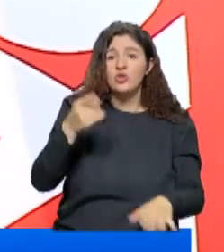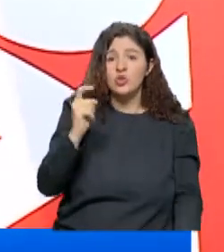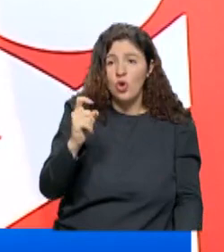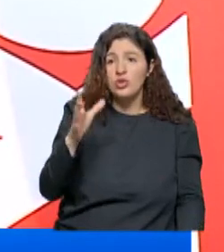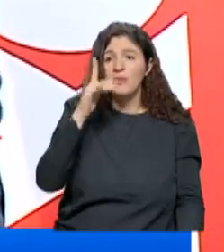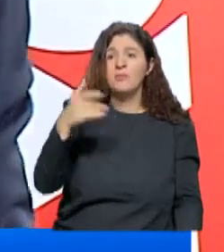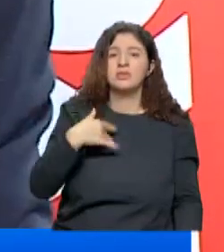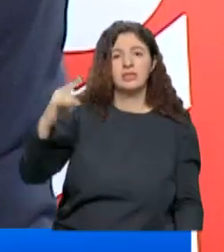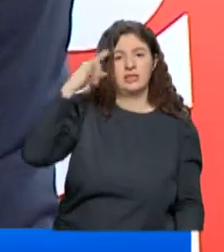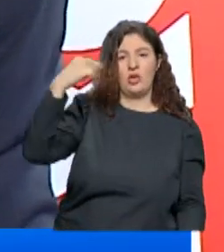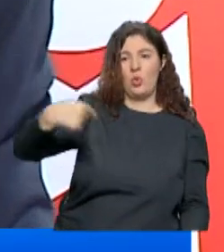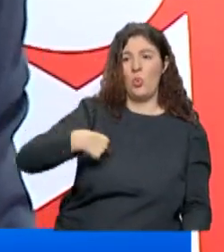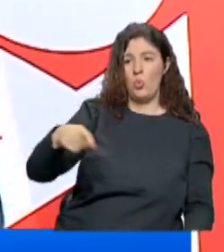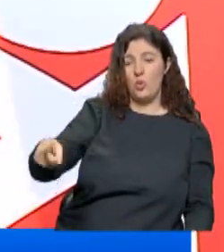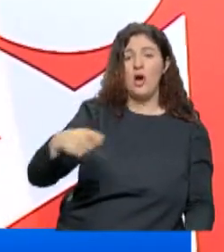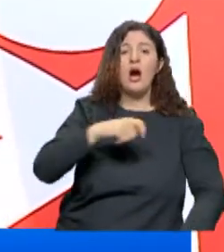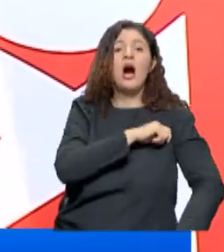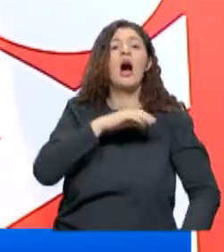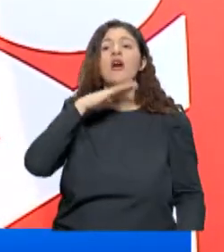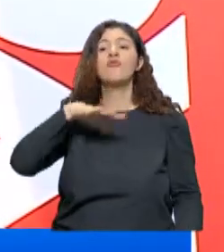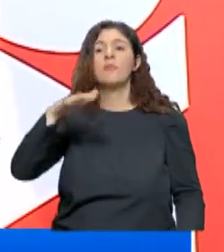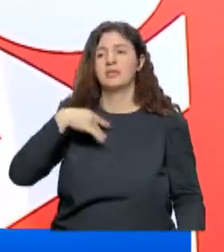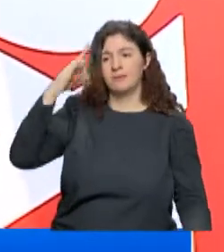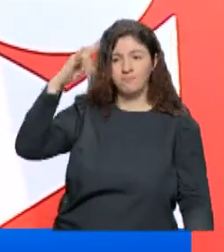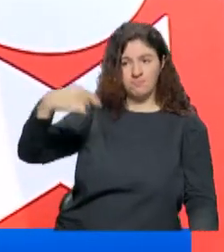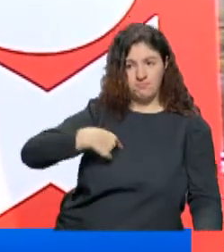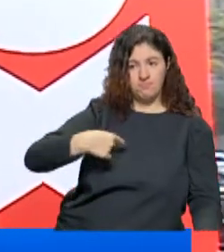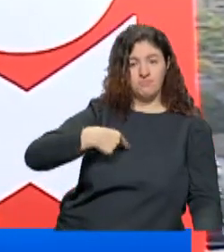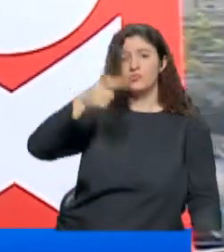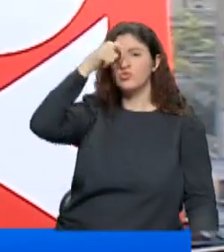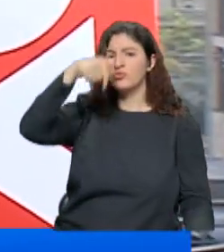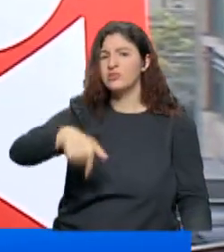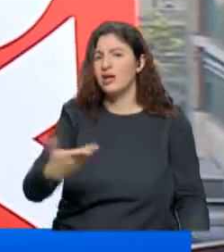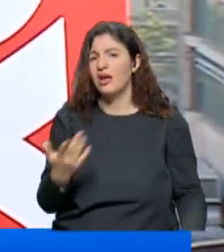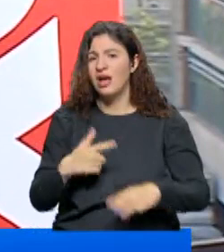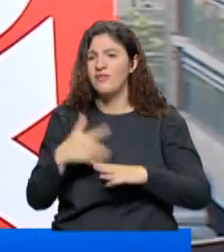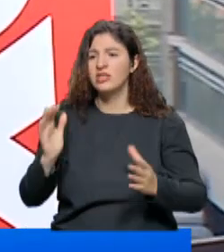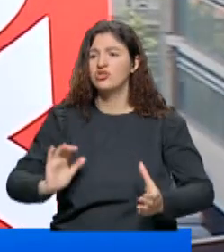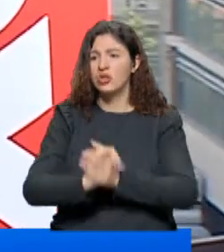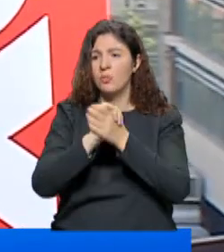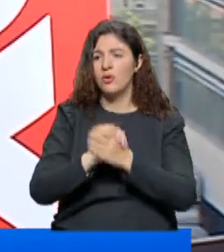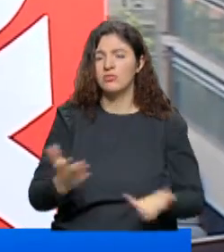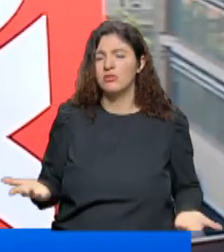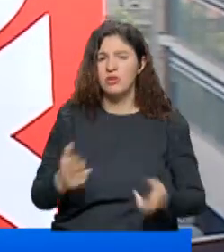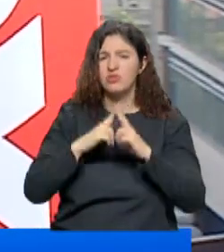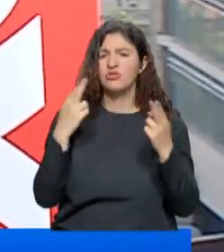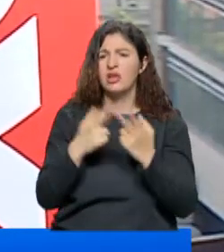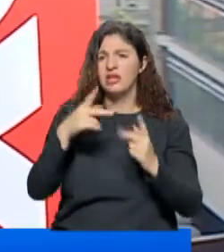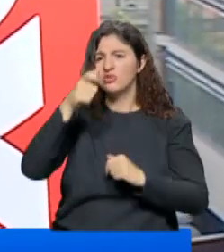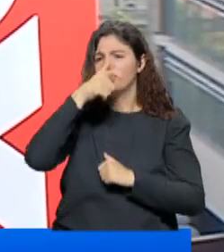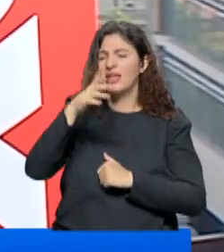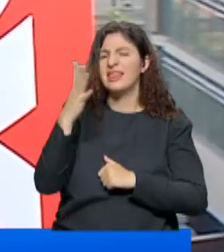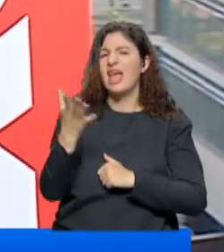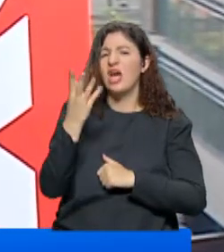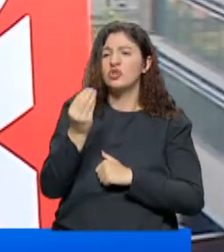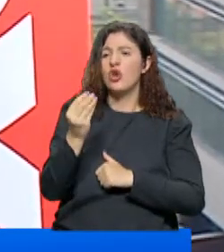%9, Amerika bizi kıskanıyor. Avrupa bizi kıskanıyor. Türkiye enflasyon şampiyonu. Dünyada Türkiye'den